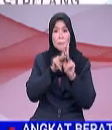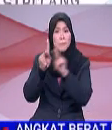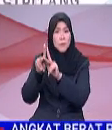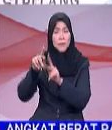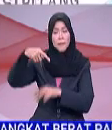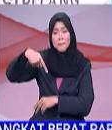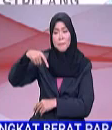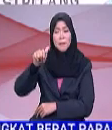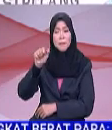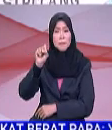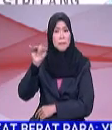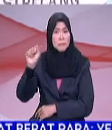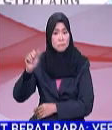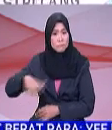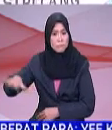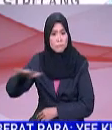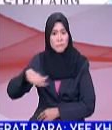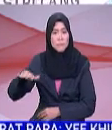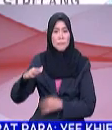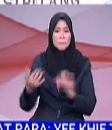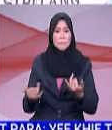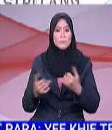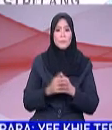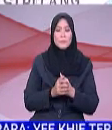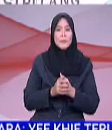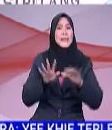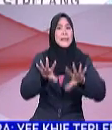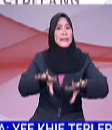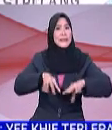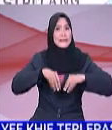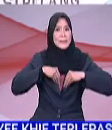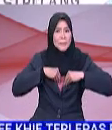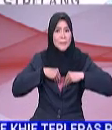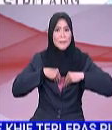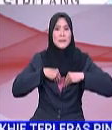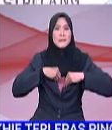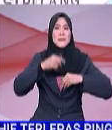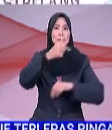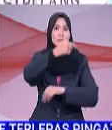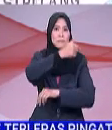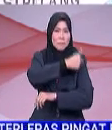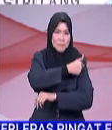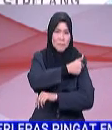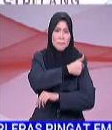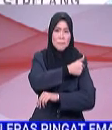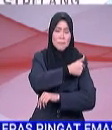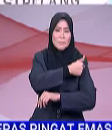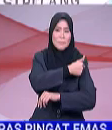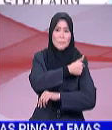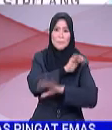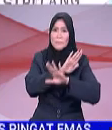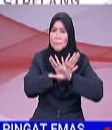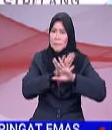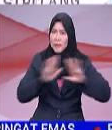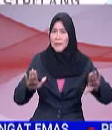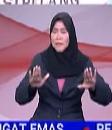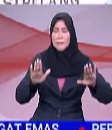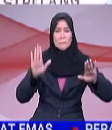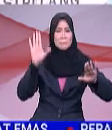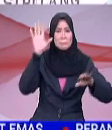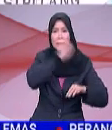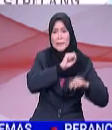Mio supaya menerima vaksinasi ini supaya jangan ada yang